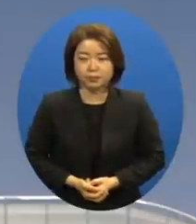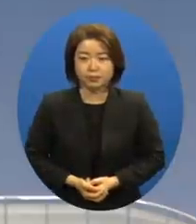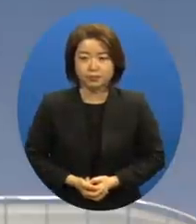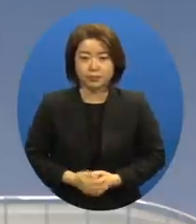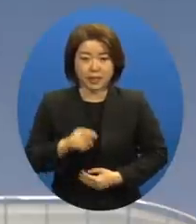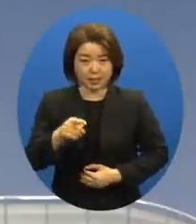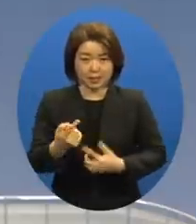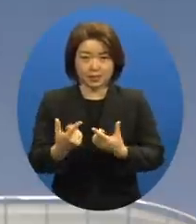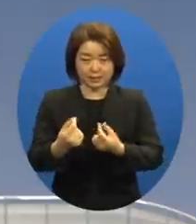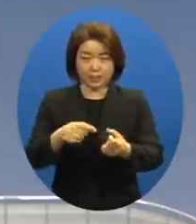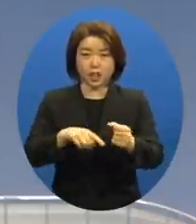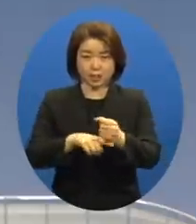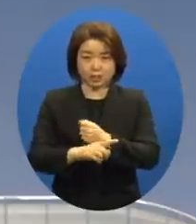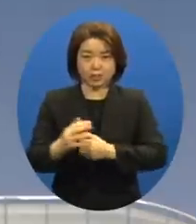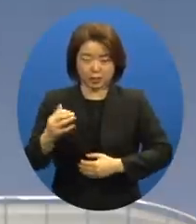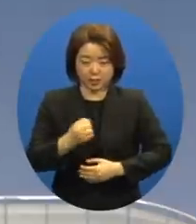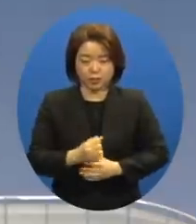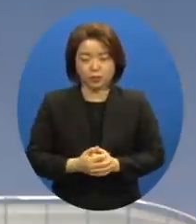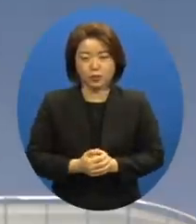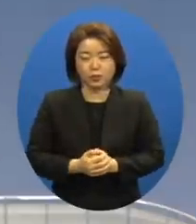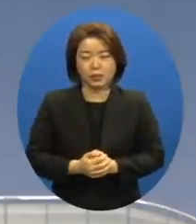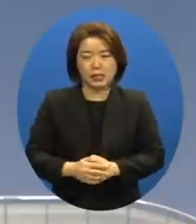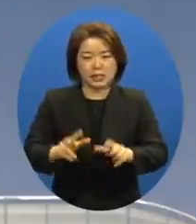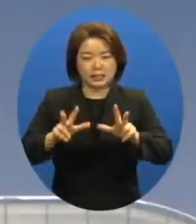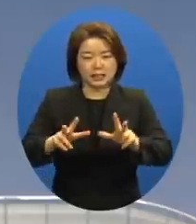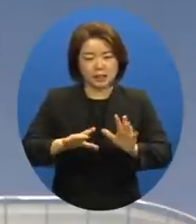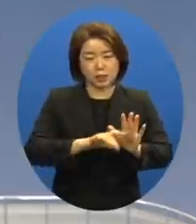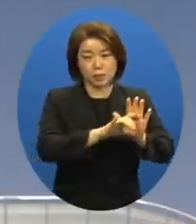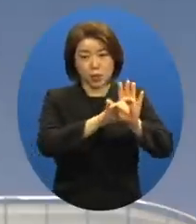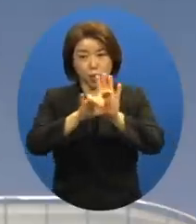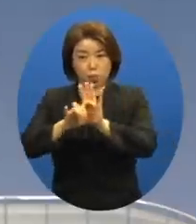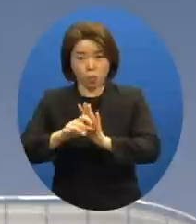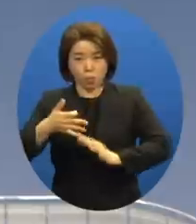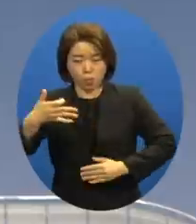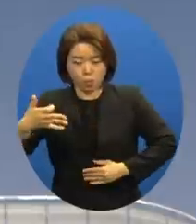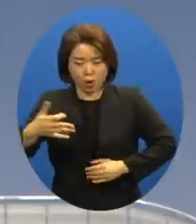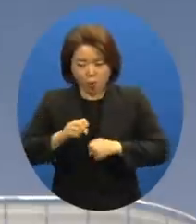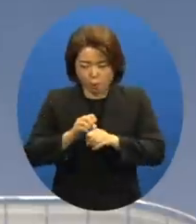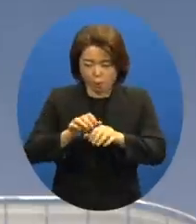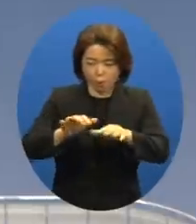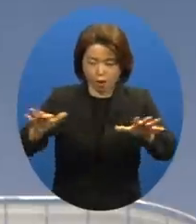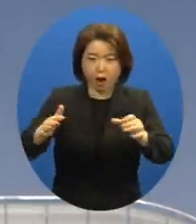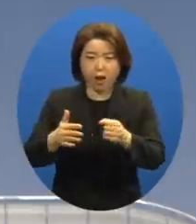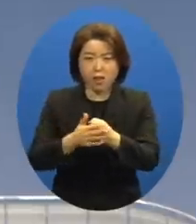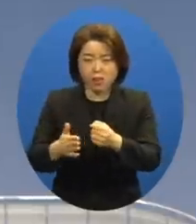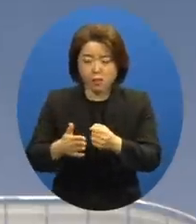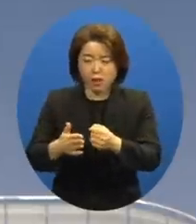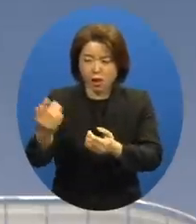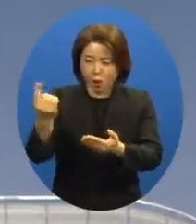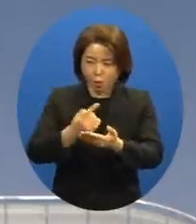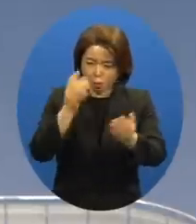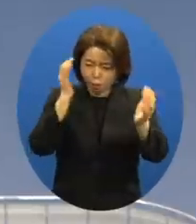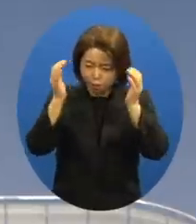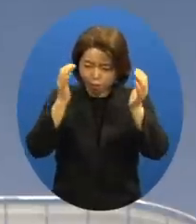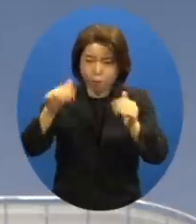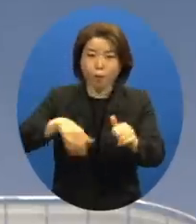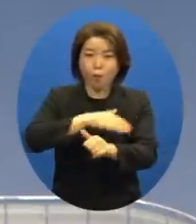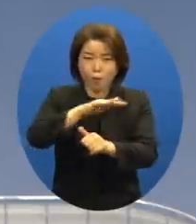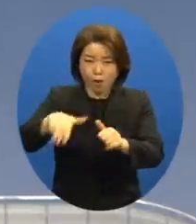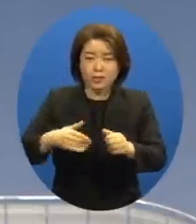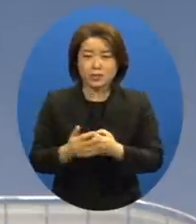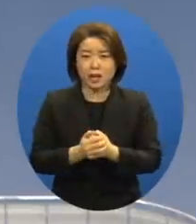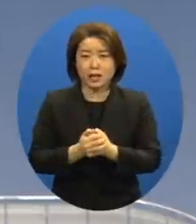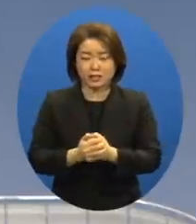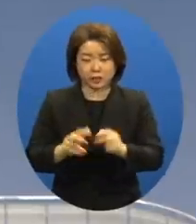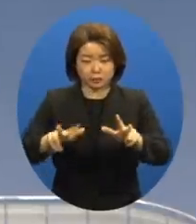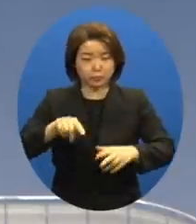그런 뜻에서 지금 코론 r19 확산으로 인하여 우리에게 지금 온 이 혼란스러운 상황 그리고 지금의 이